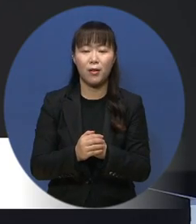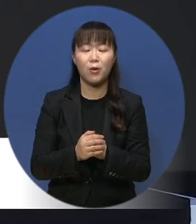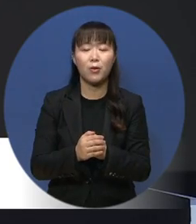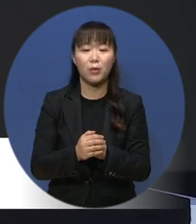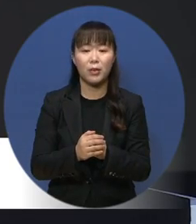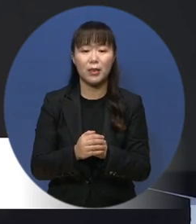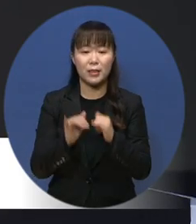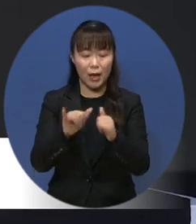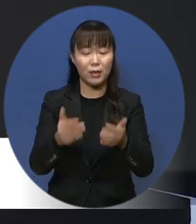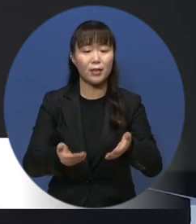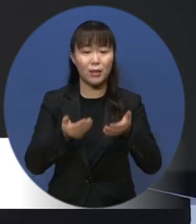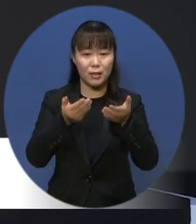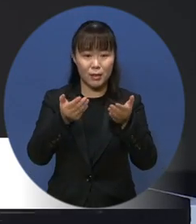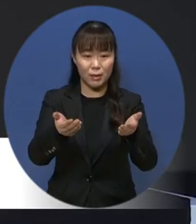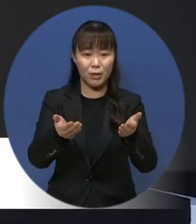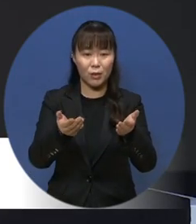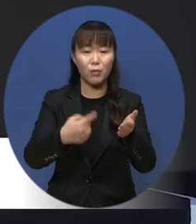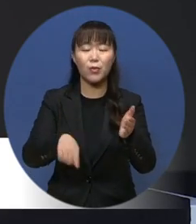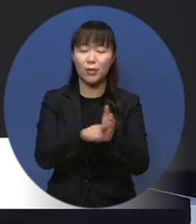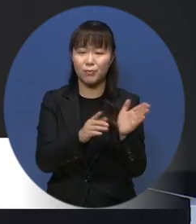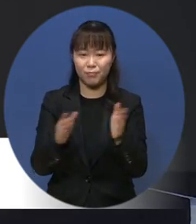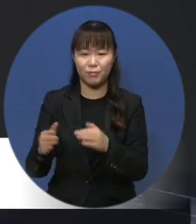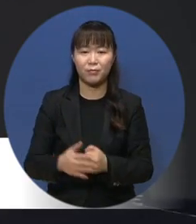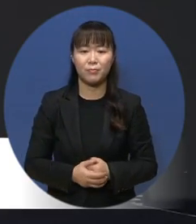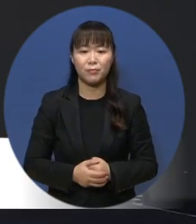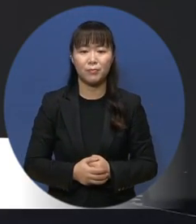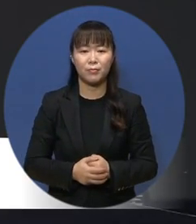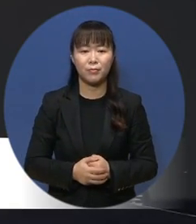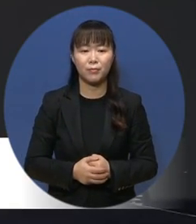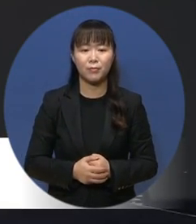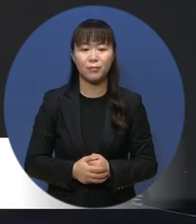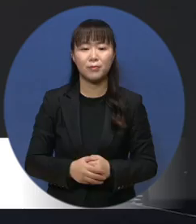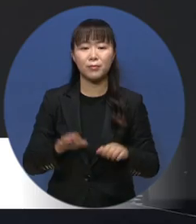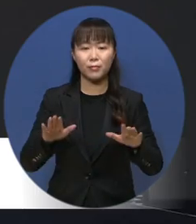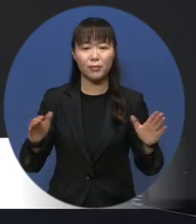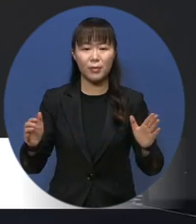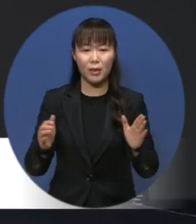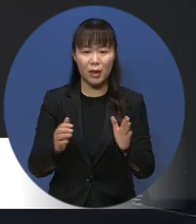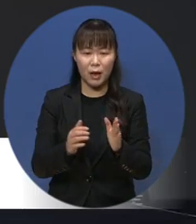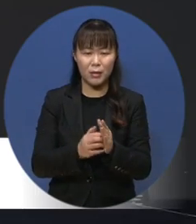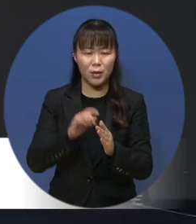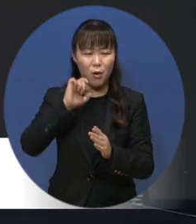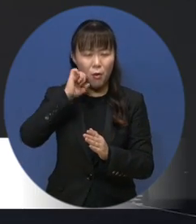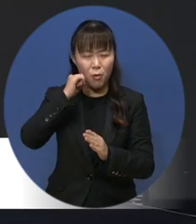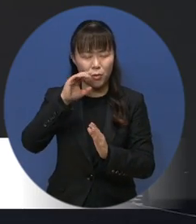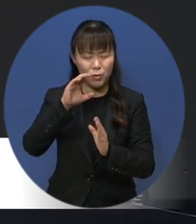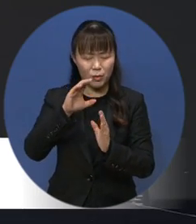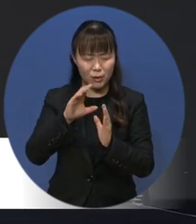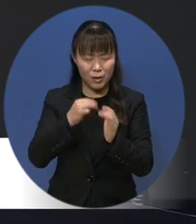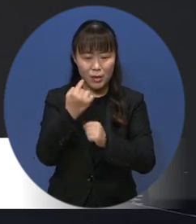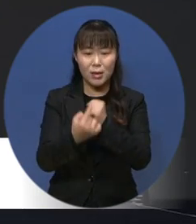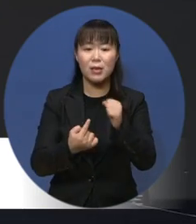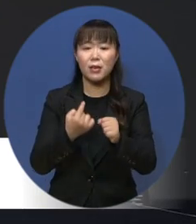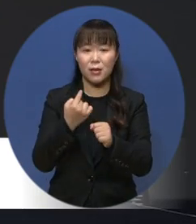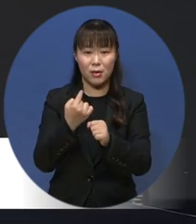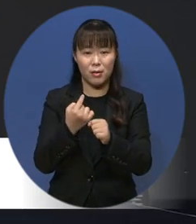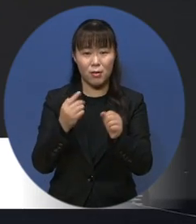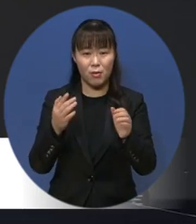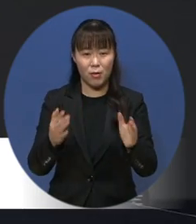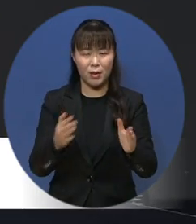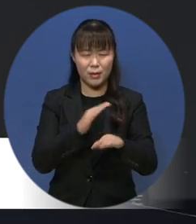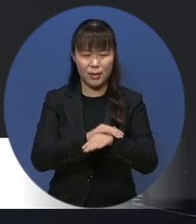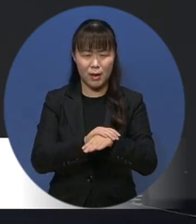위하여 이 아름다운 자리를 마련했습니다. 지금까지 이 어려운 시기를 1년 이상 버텨온 데에는